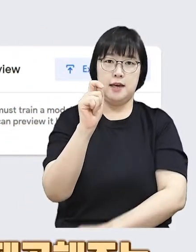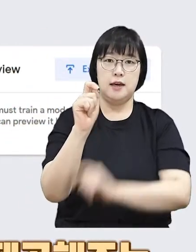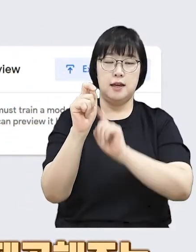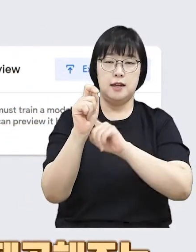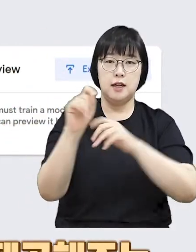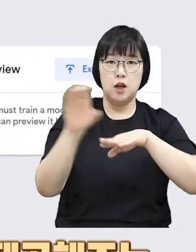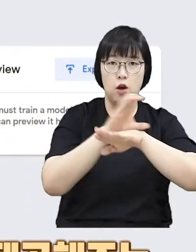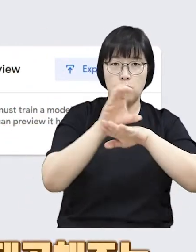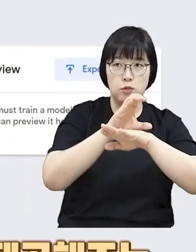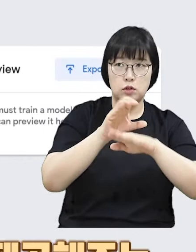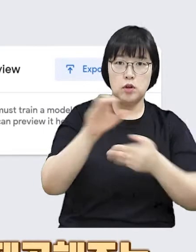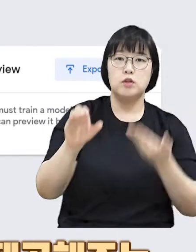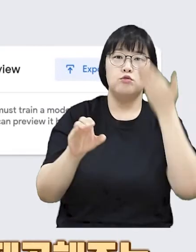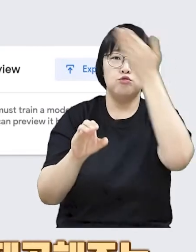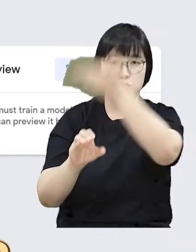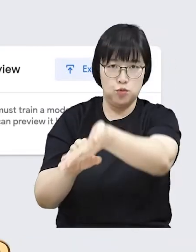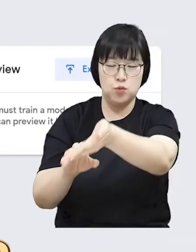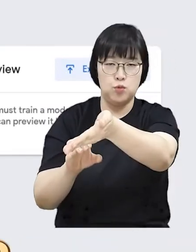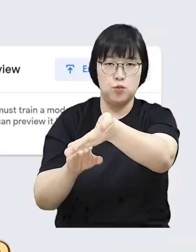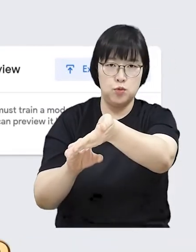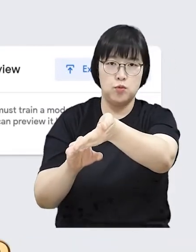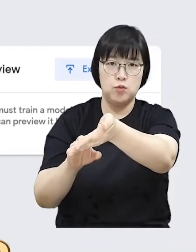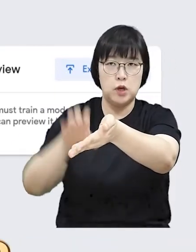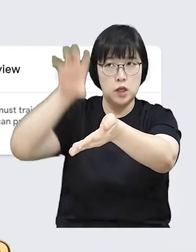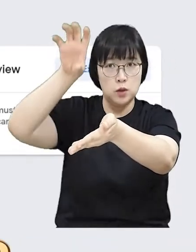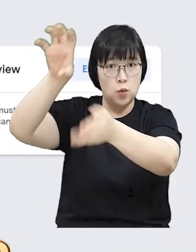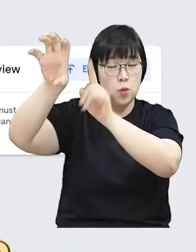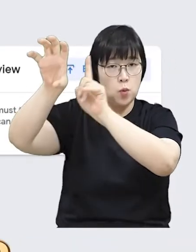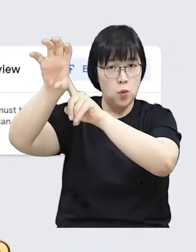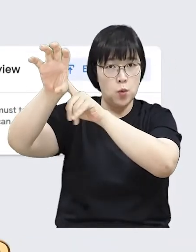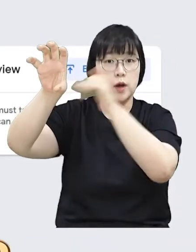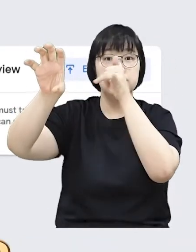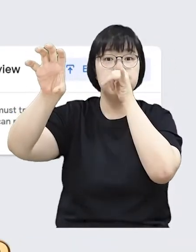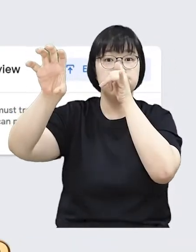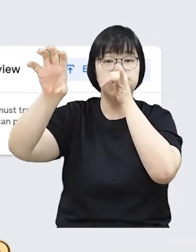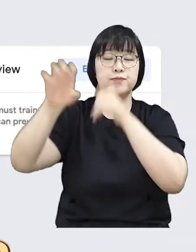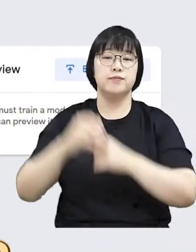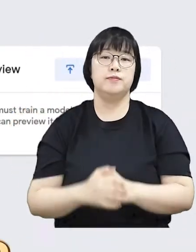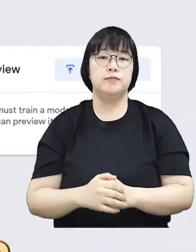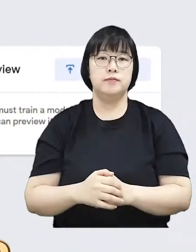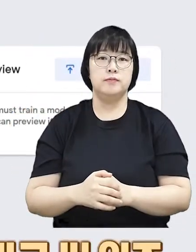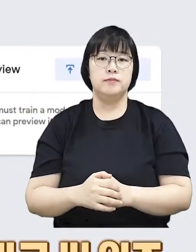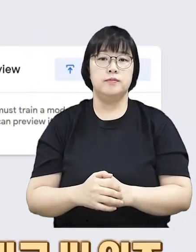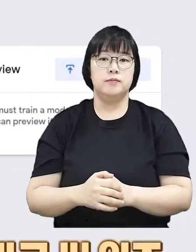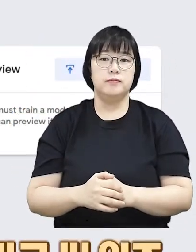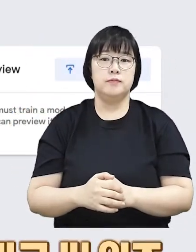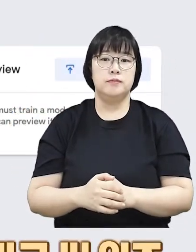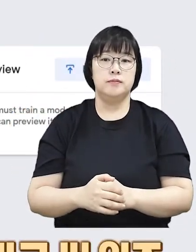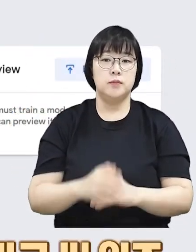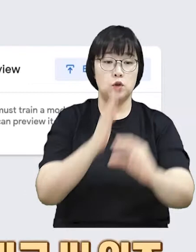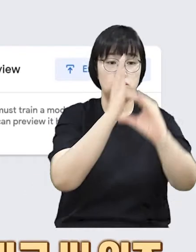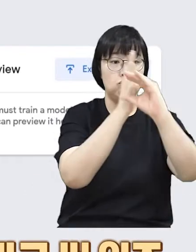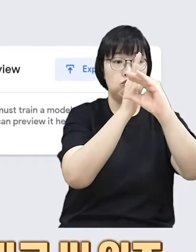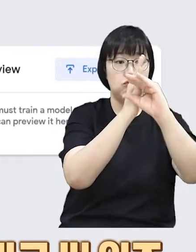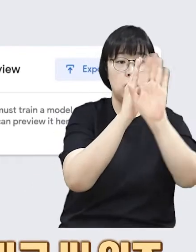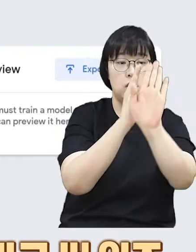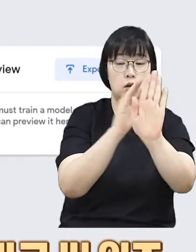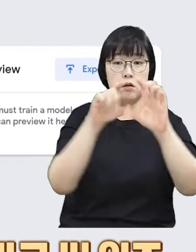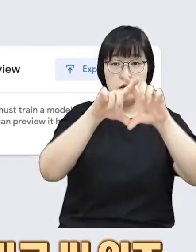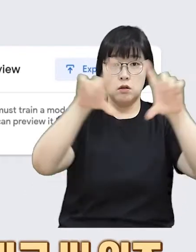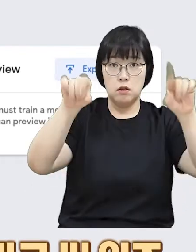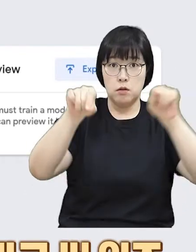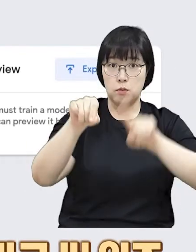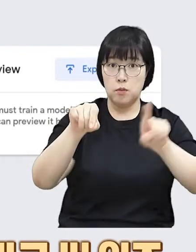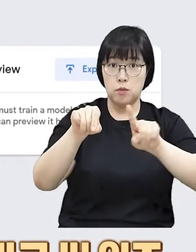컴퓨터한테 제공해주는 그런 창이 나타나는 곳이고요. 가운데는 뭐라고 써 있죠?